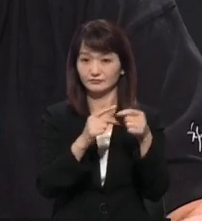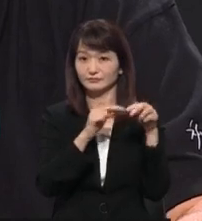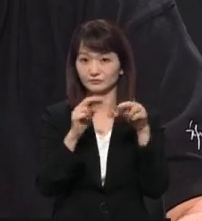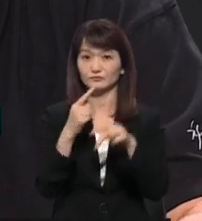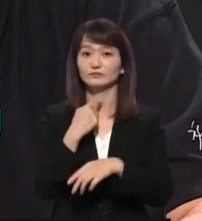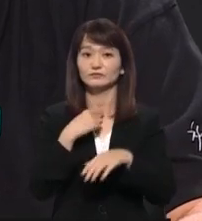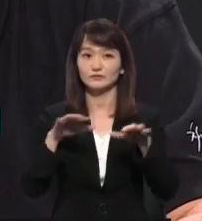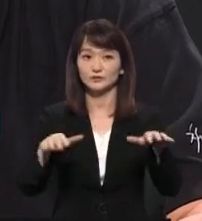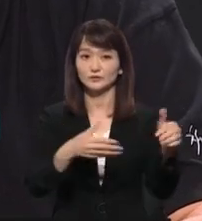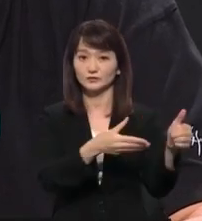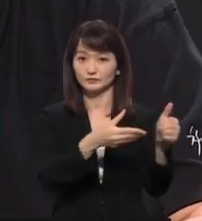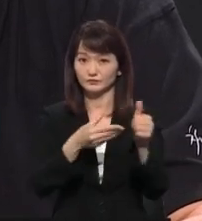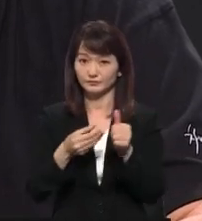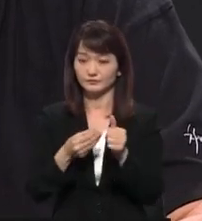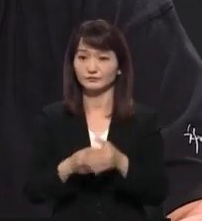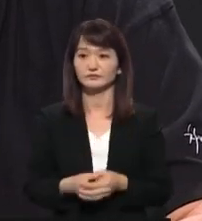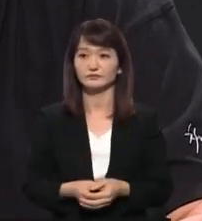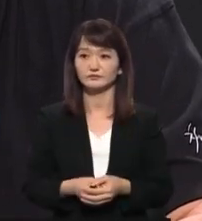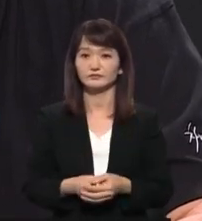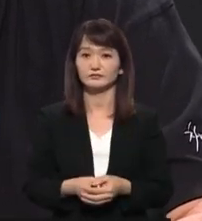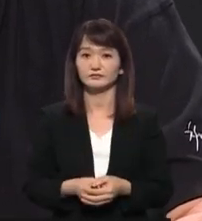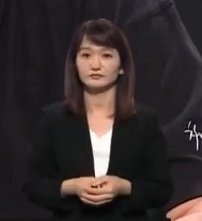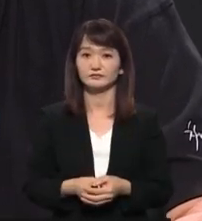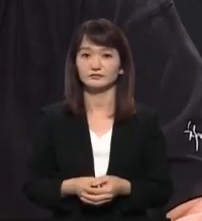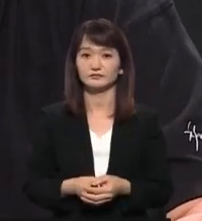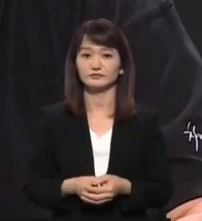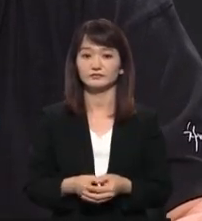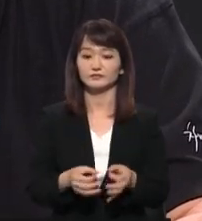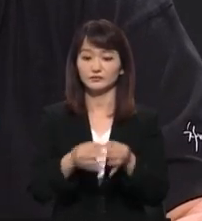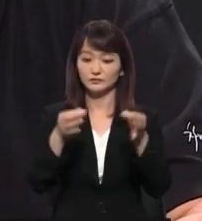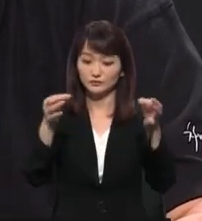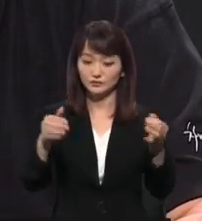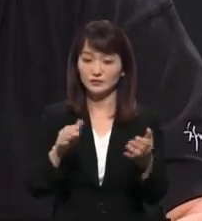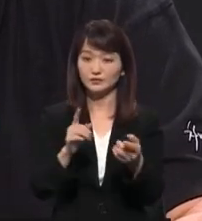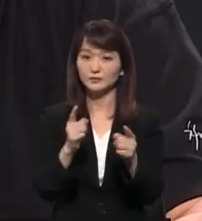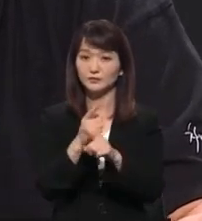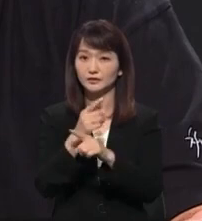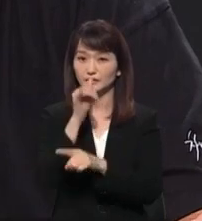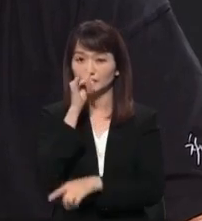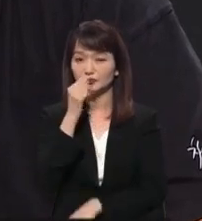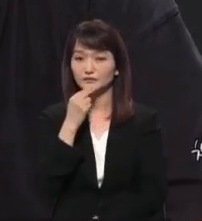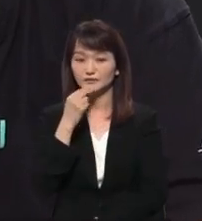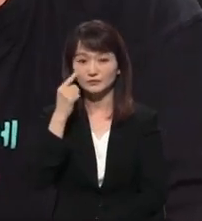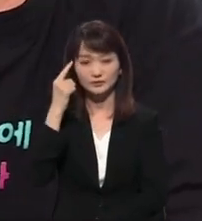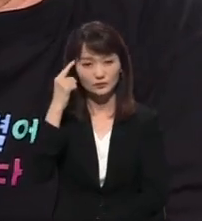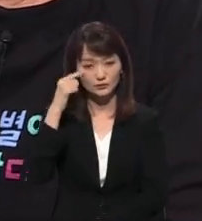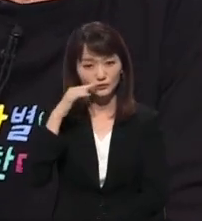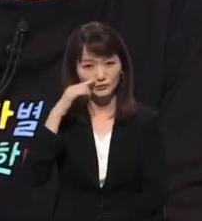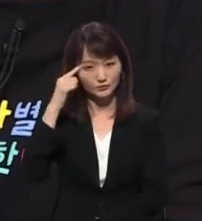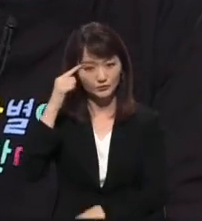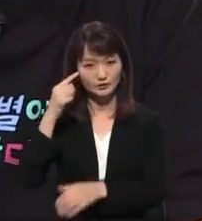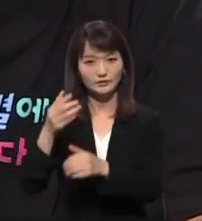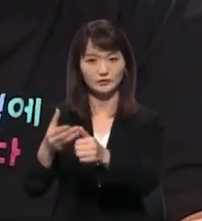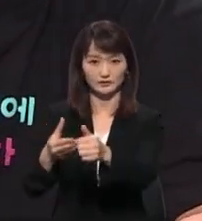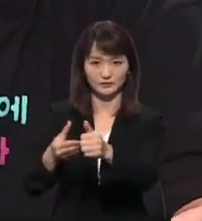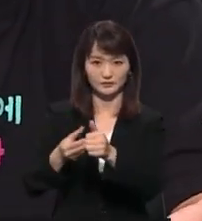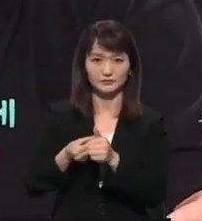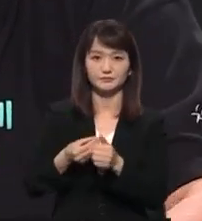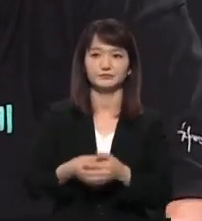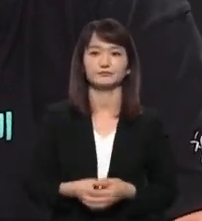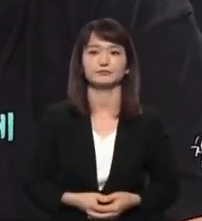또 그간의 뭔가 변화가 있는지 여러 말씀을 듣고 싶어서 모셨습니다 감사합니다 오늘 얘기부터 하면